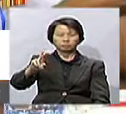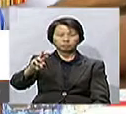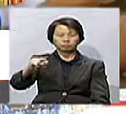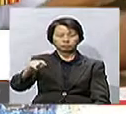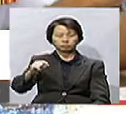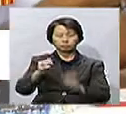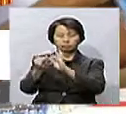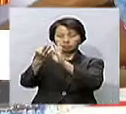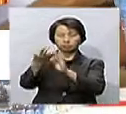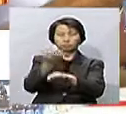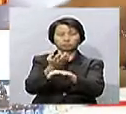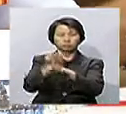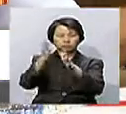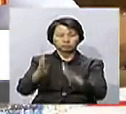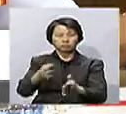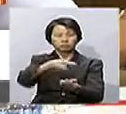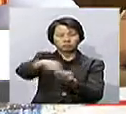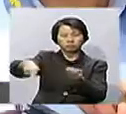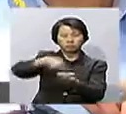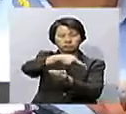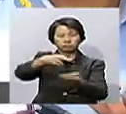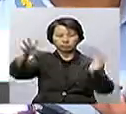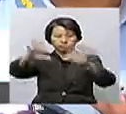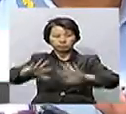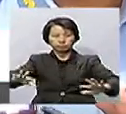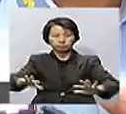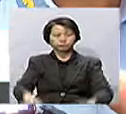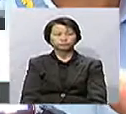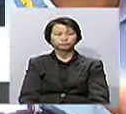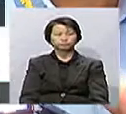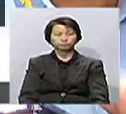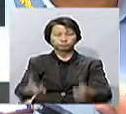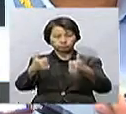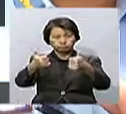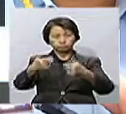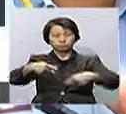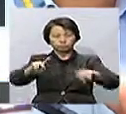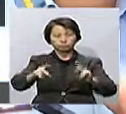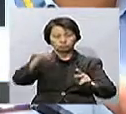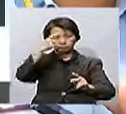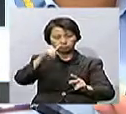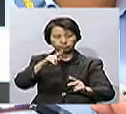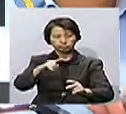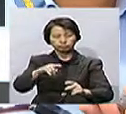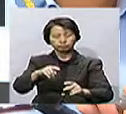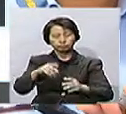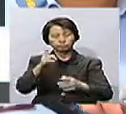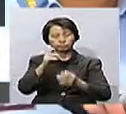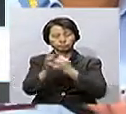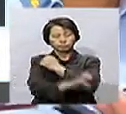menghadapi bencana alam di rantau ASEAN. It is a great opportunity for the United States as a plus country to